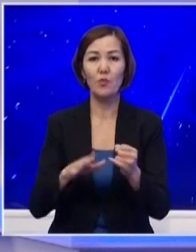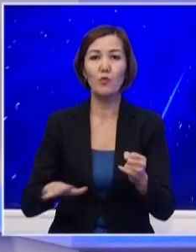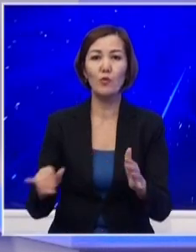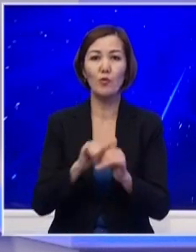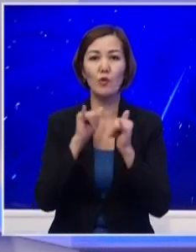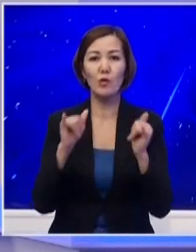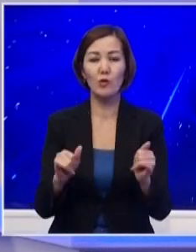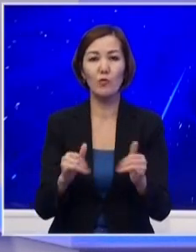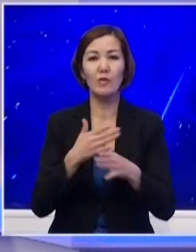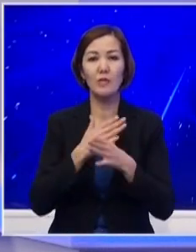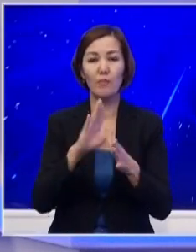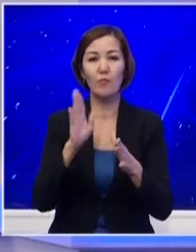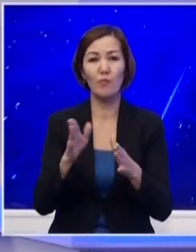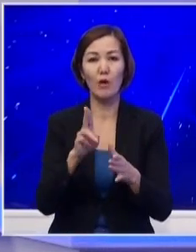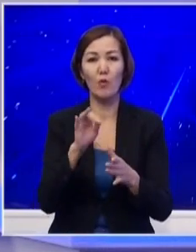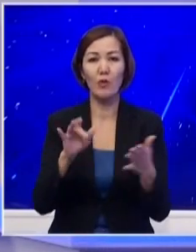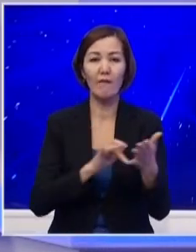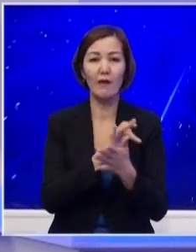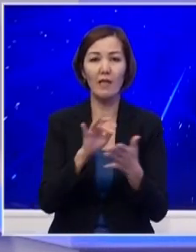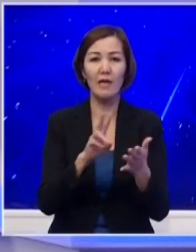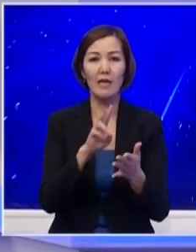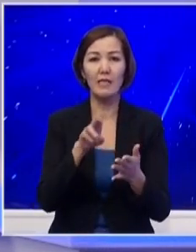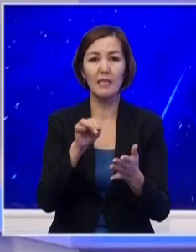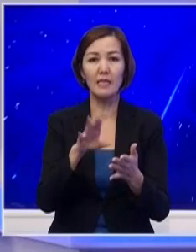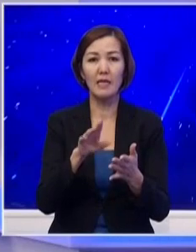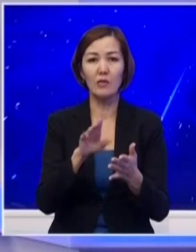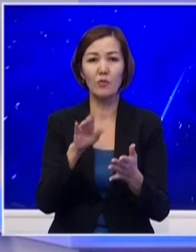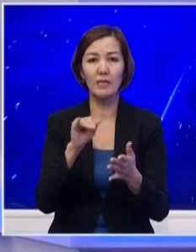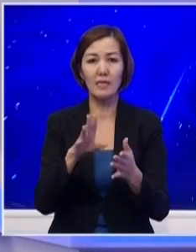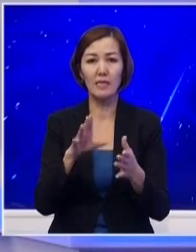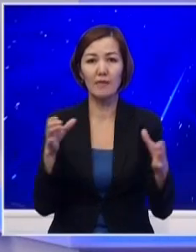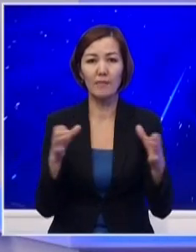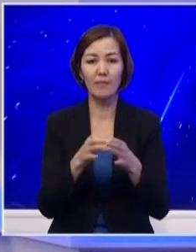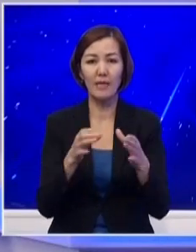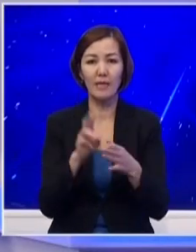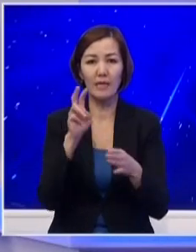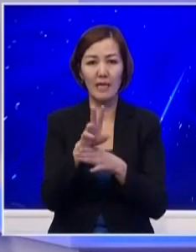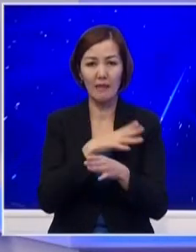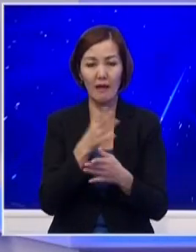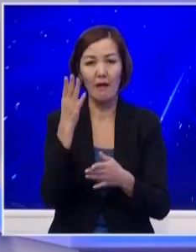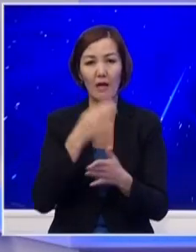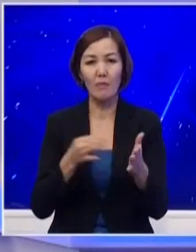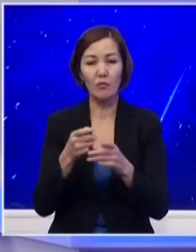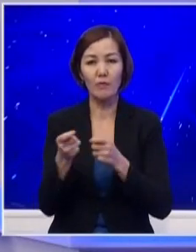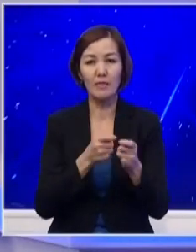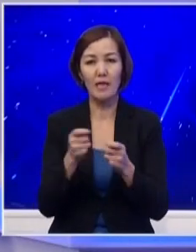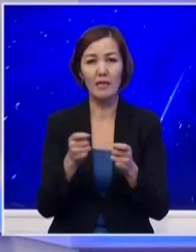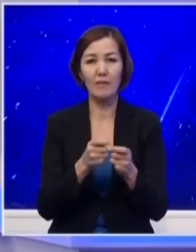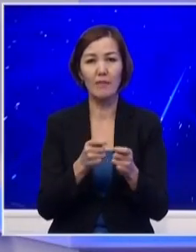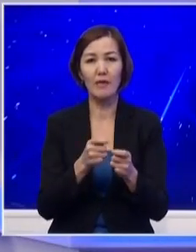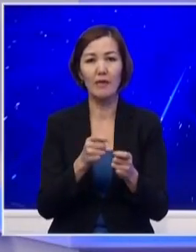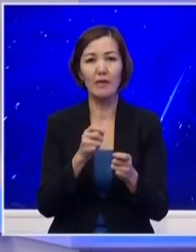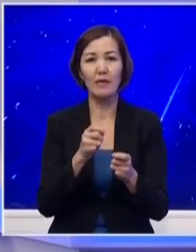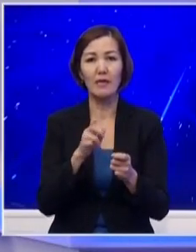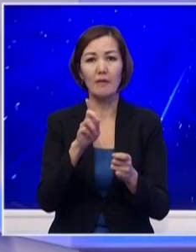Өңір өркендеуіне сеп болмақ. Қонаев қаласына Нидерландыдағы Уэстленд муниципалитетінің мэрі келді. Алматы облысының әкімі